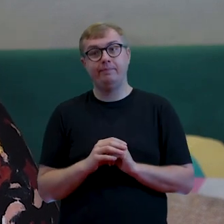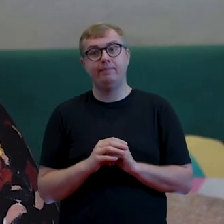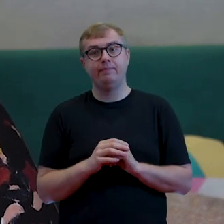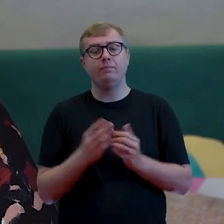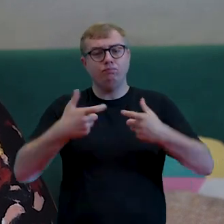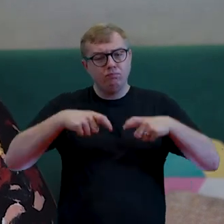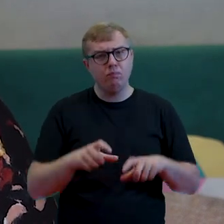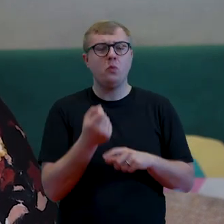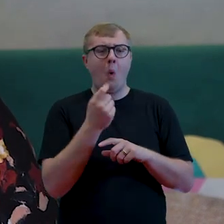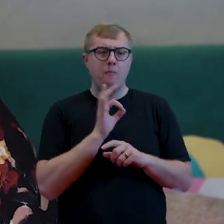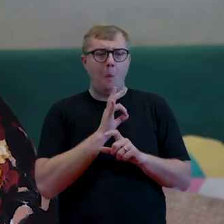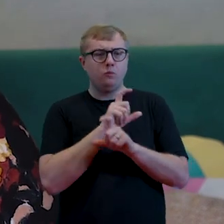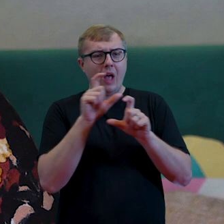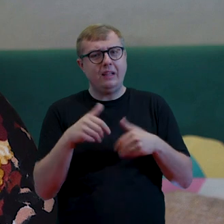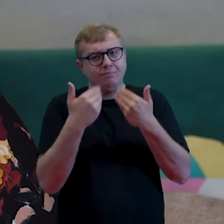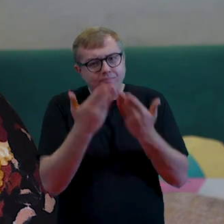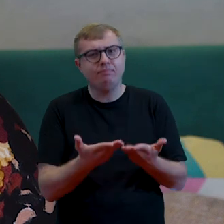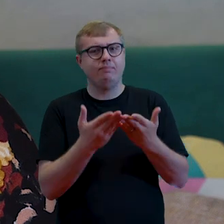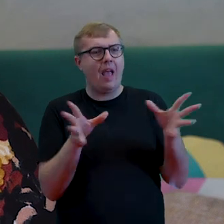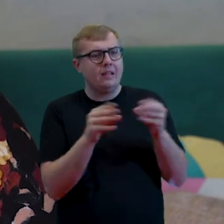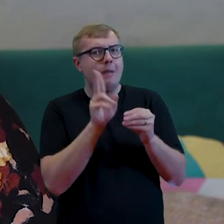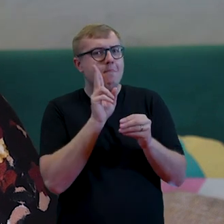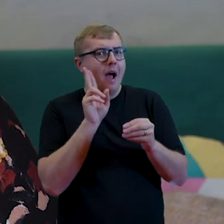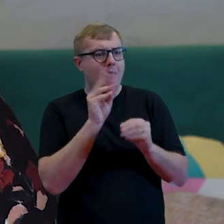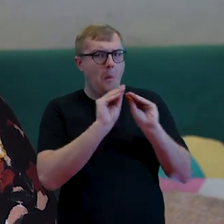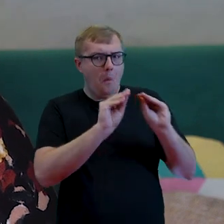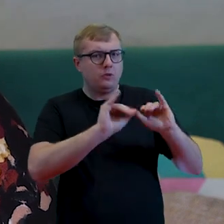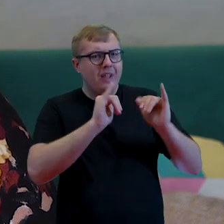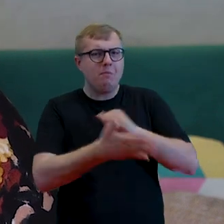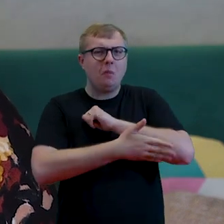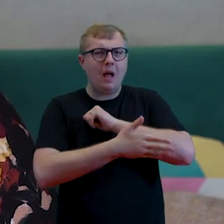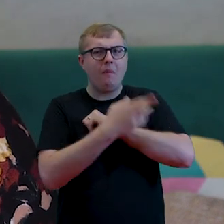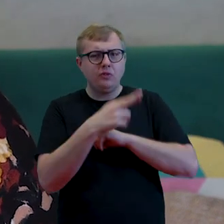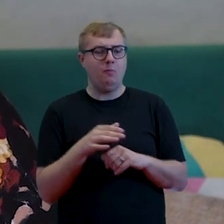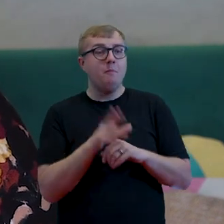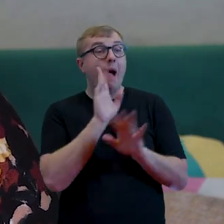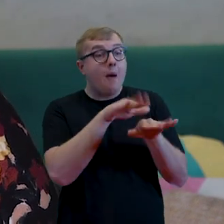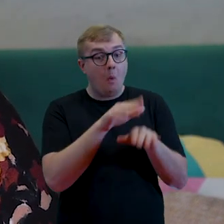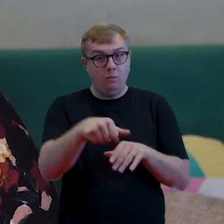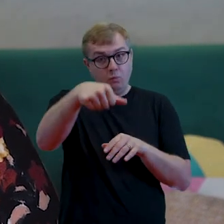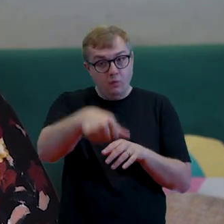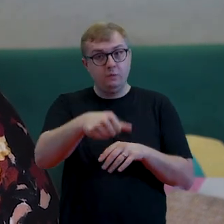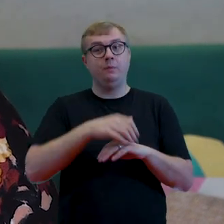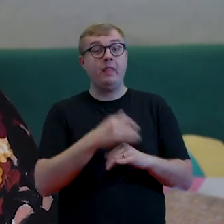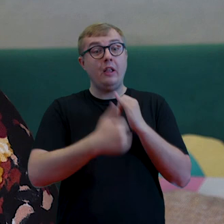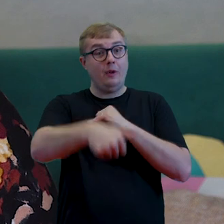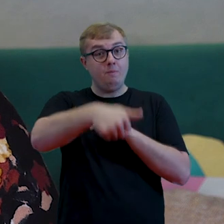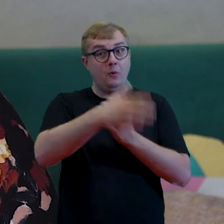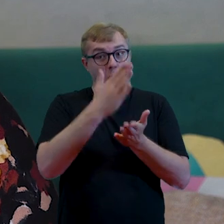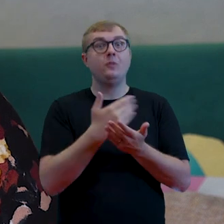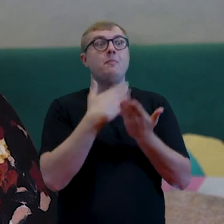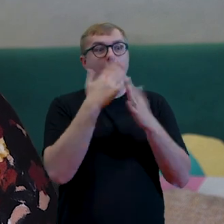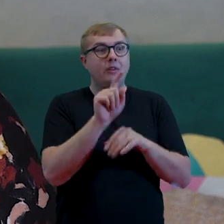siąść poświęcić trochę czasu spróbować mamy nauczyć czegokolwiek najpierw podstawowe rzeczy że mamo Tu się tak włącza A jak włączysz to ci się